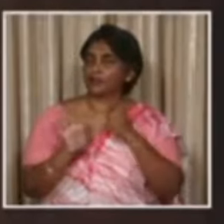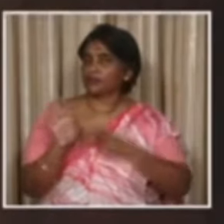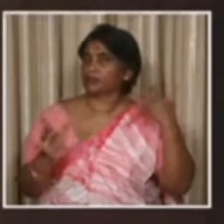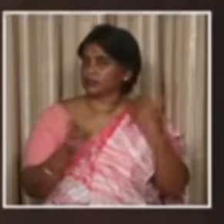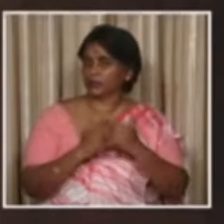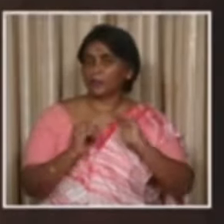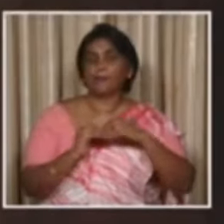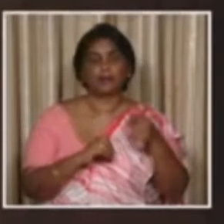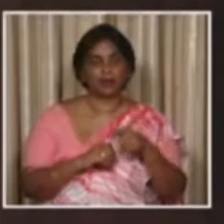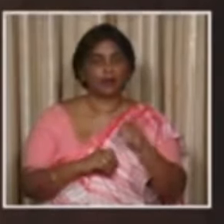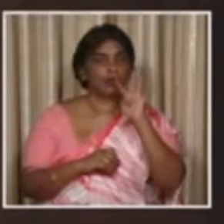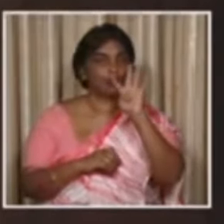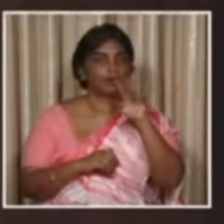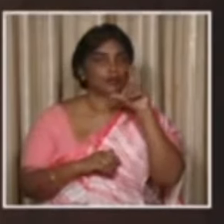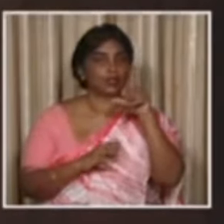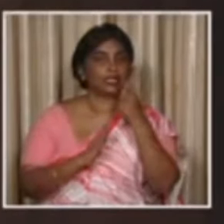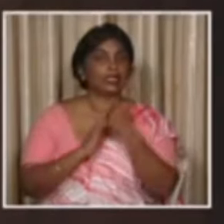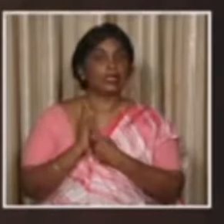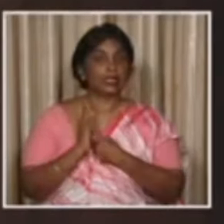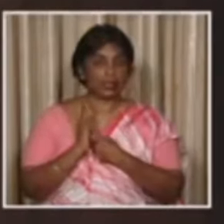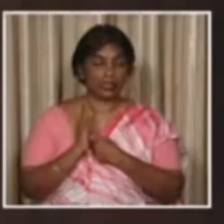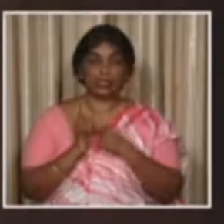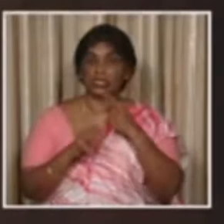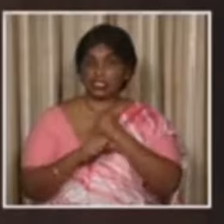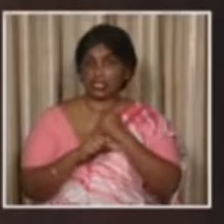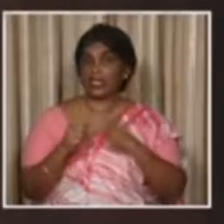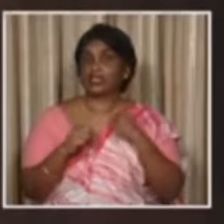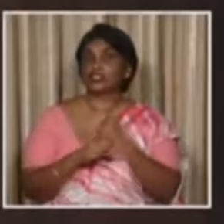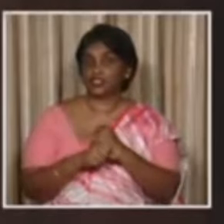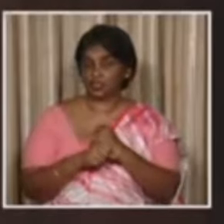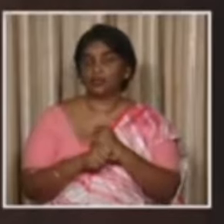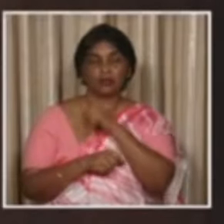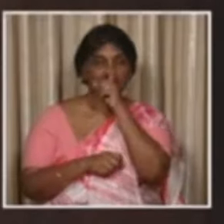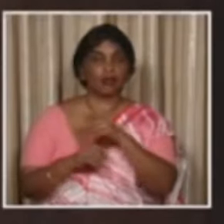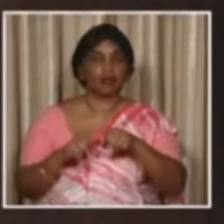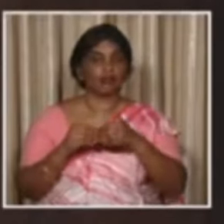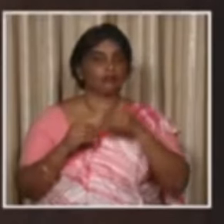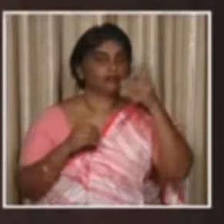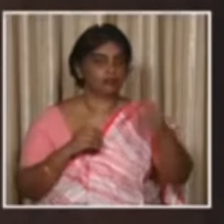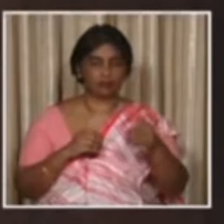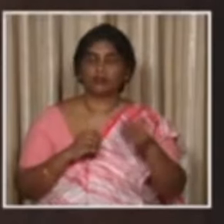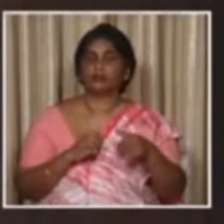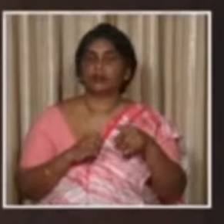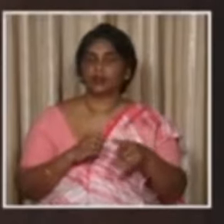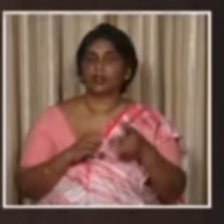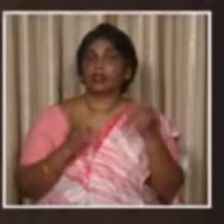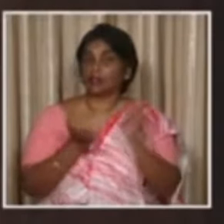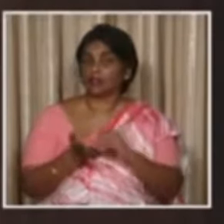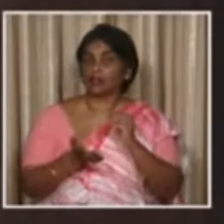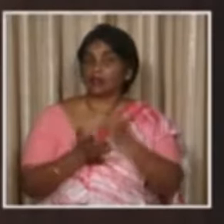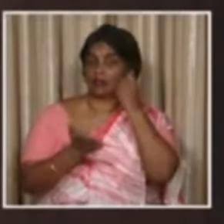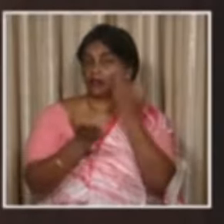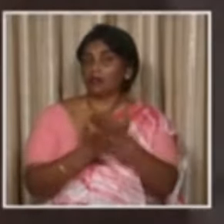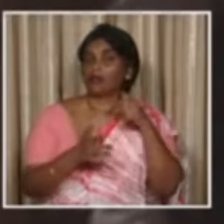පස්සේ 47 වෙනි නීතිපතිවරයා. තව ඌගේ කාලය දීර්ඝ කරන්න අද දැන් දෙපාරක් යෝජනා ගියලා